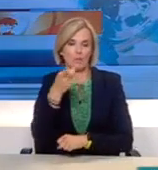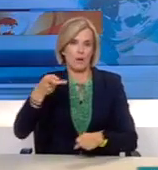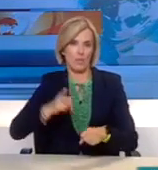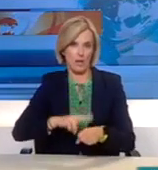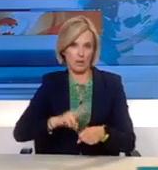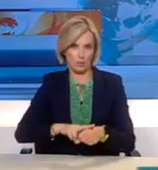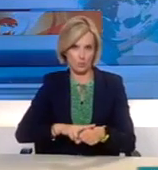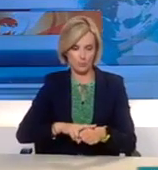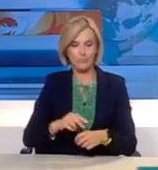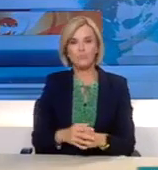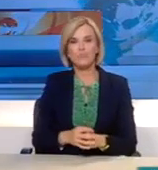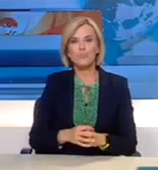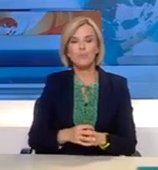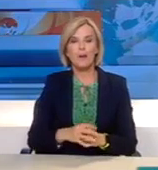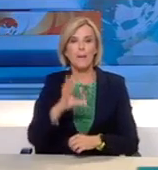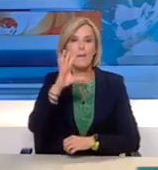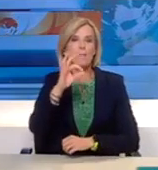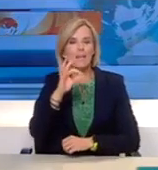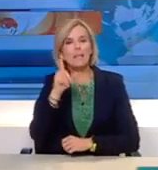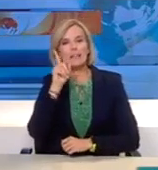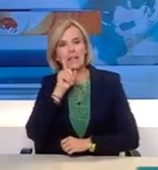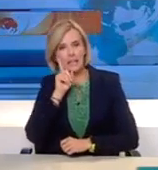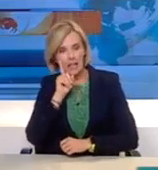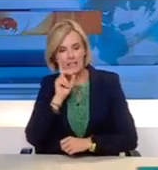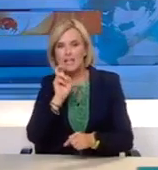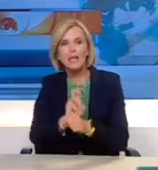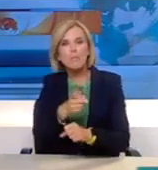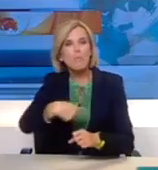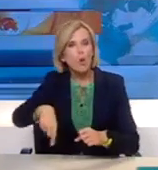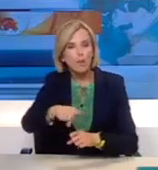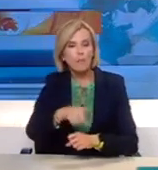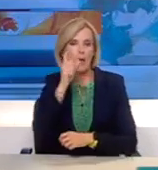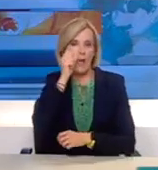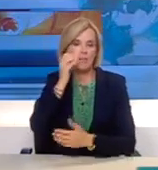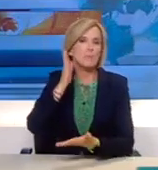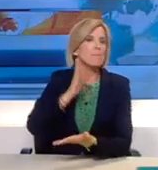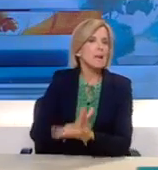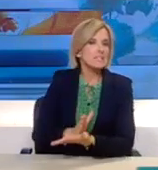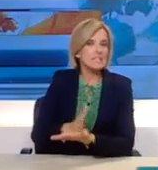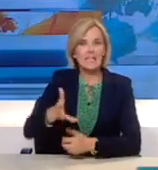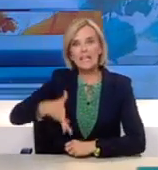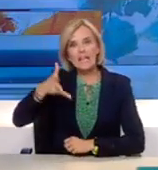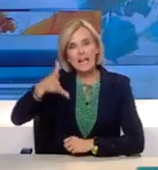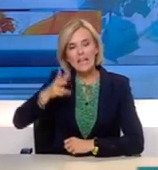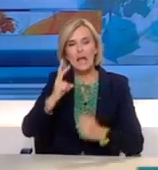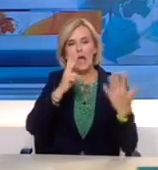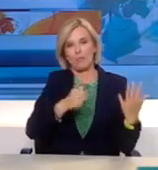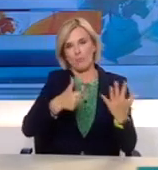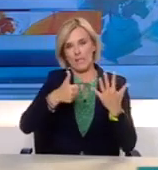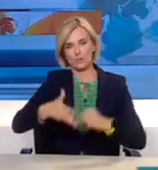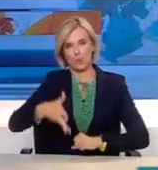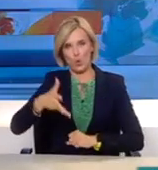50, δηλαδή το 29,2% είναι γυναίκες και οι υπόλοιποι άνδρες. Η διάμεση ηλικία των θανόντων συμπολιτών μας ήταν τα 76